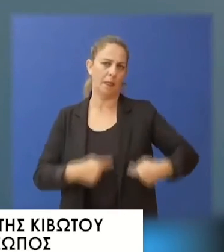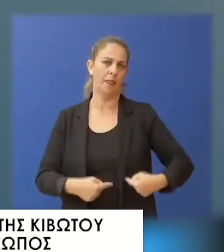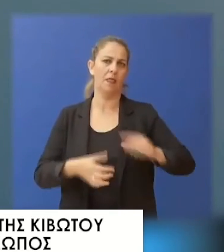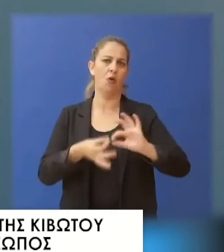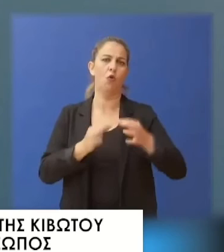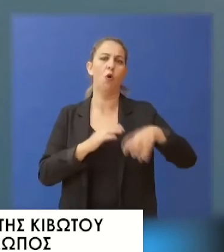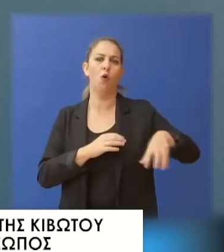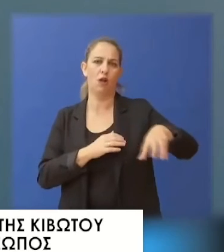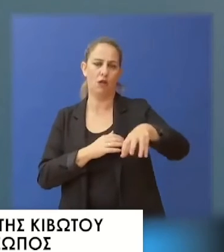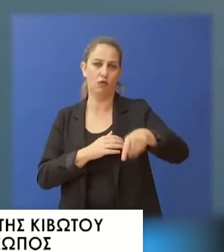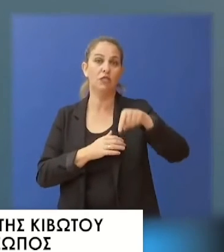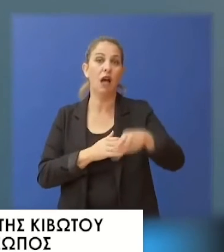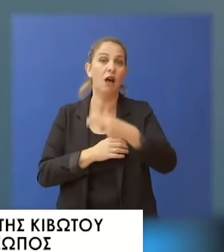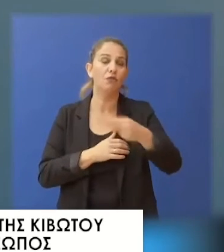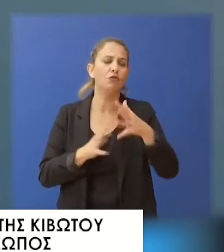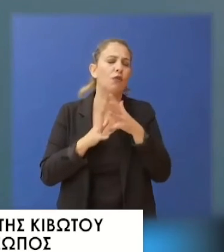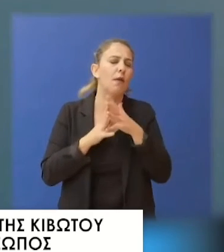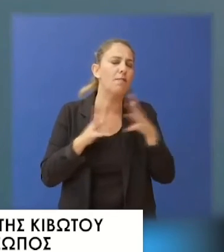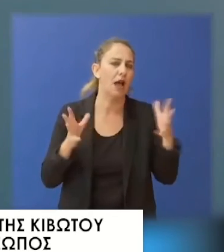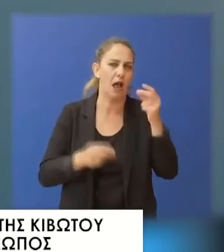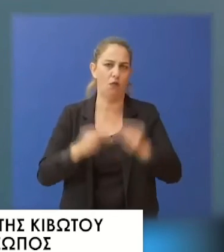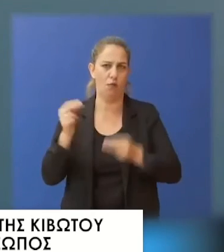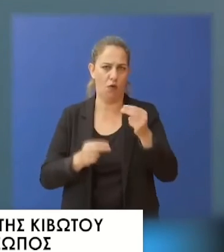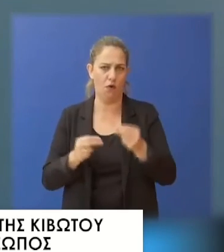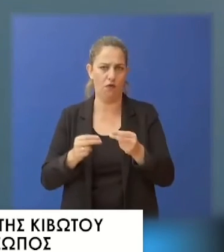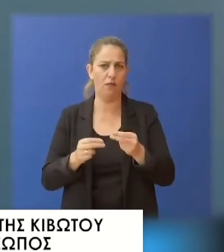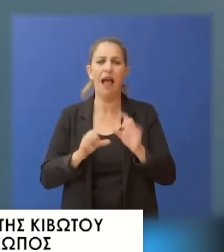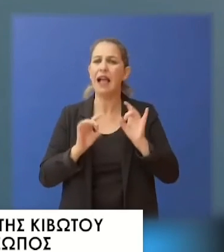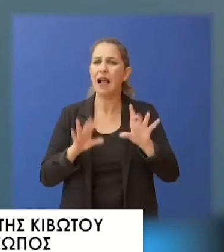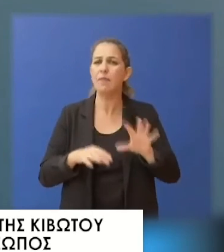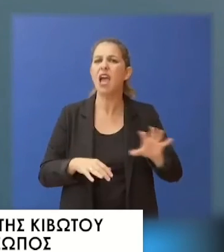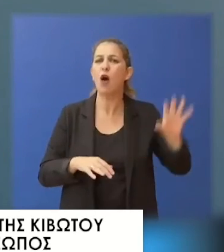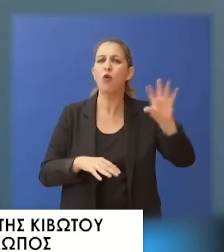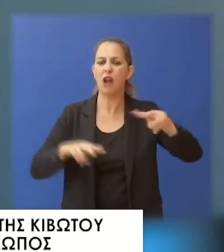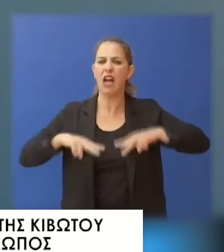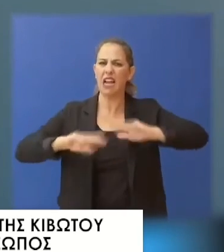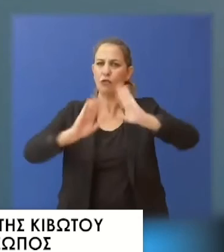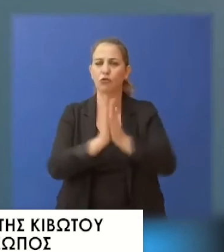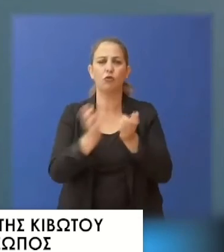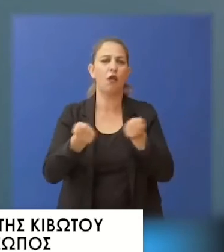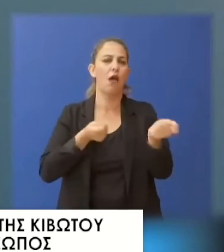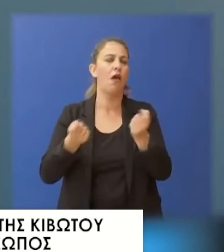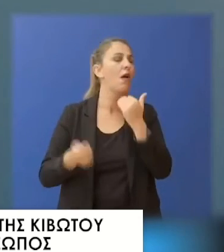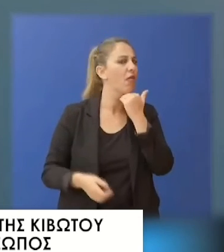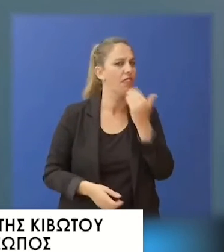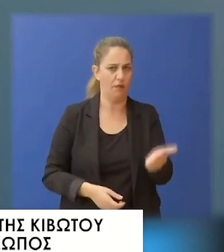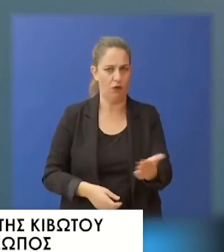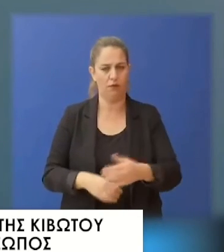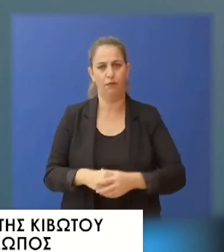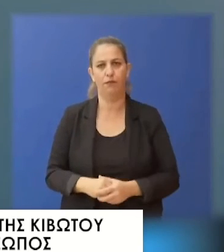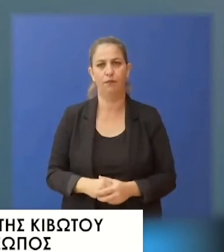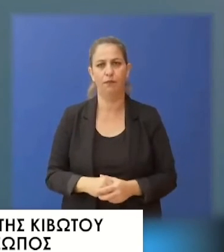ζήτημα είναι τεράστιο και καμιά χώρα στον πλανήτη δεν μπορεί να το χειριστεί αποκλειστικά και μόνο μέσα από μια κεντρική κρατική